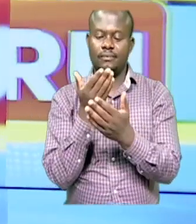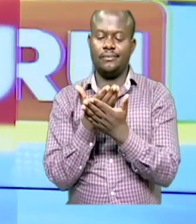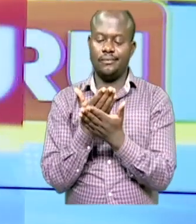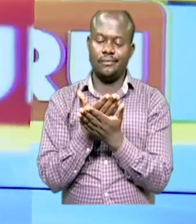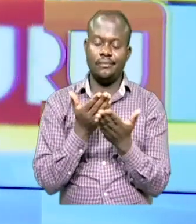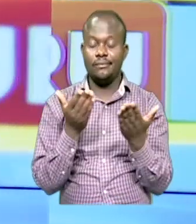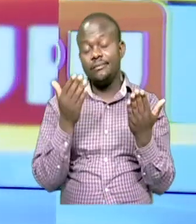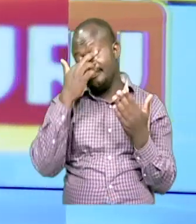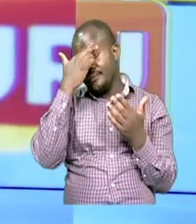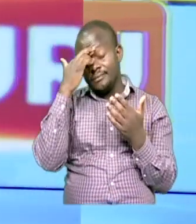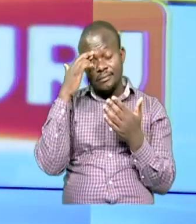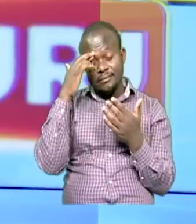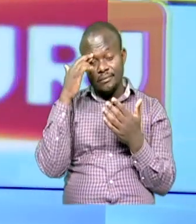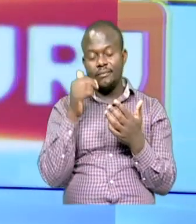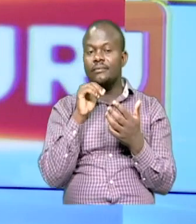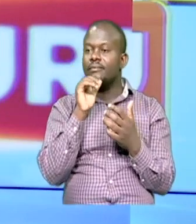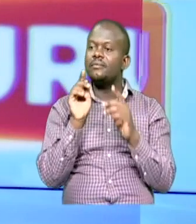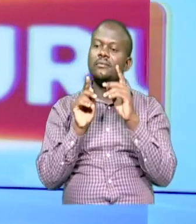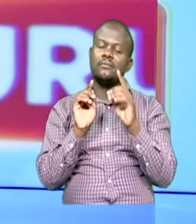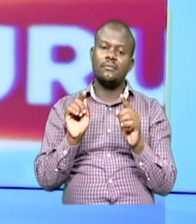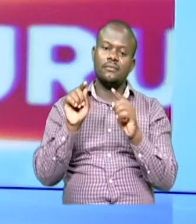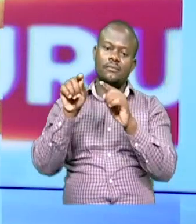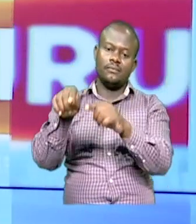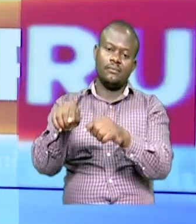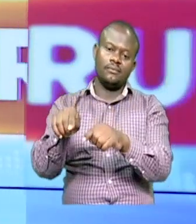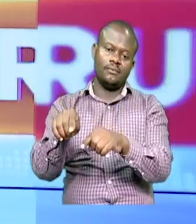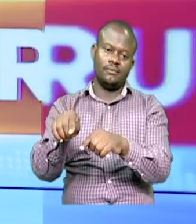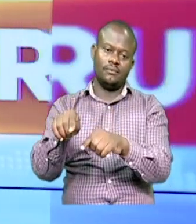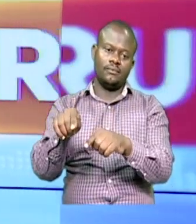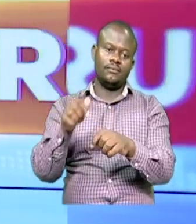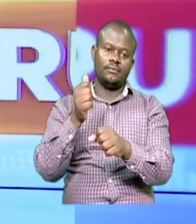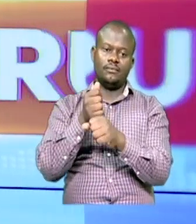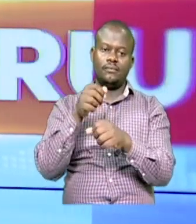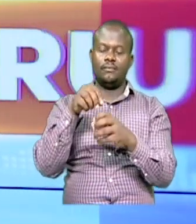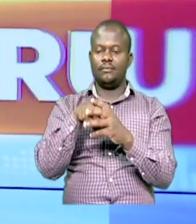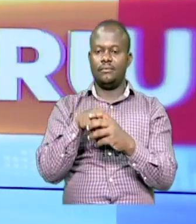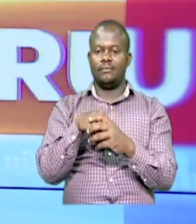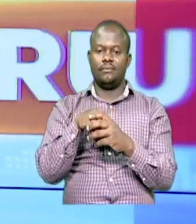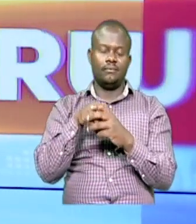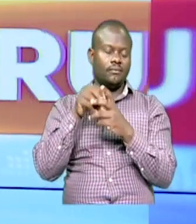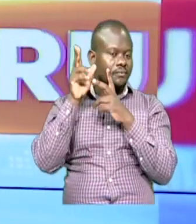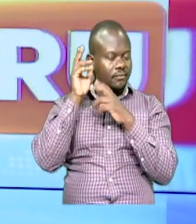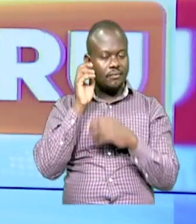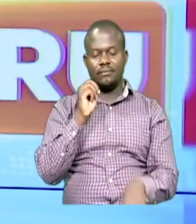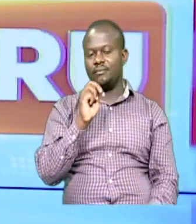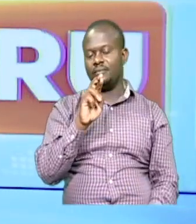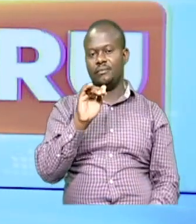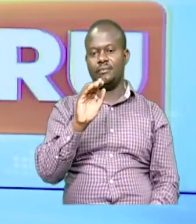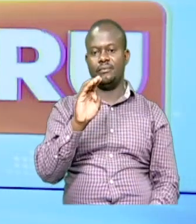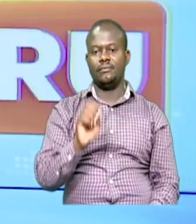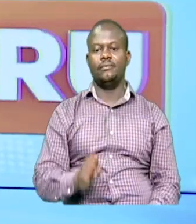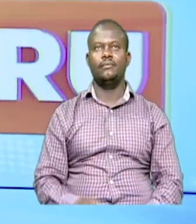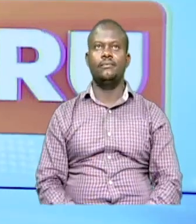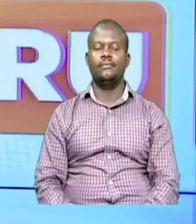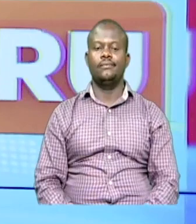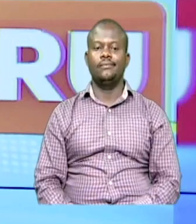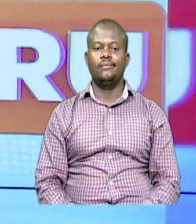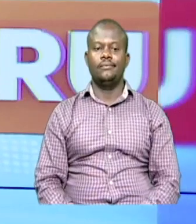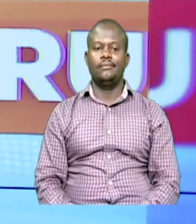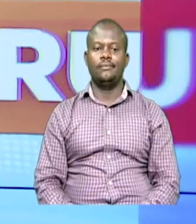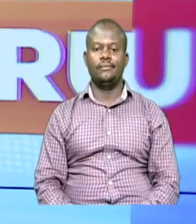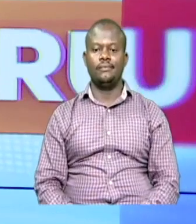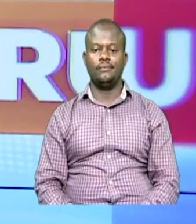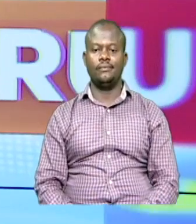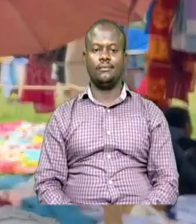niyo mpamvu ritajya ryitabirwa ngo barikoreremo reka mugenzi wacu Maurice Ndambaje muri gahunda ya RBA hafi yawe atubwire uko